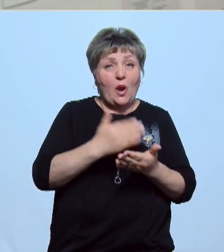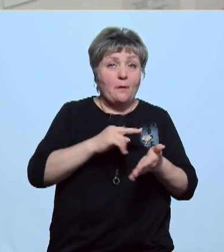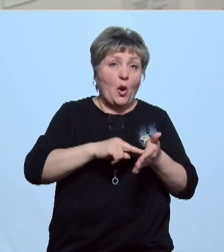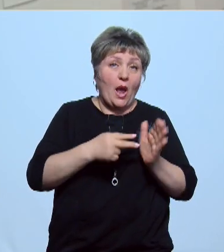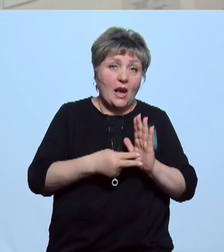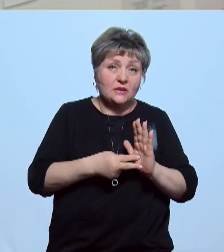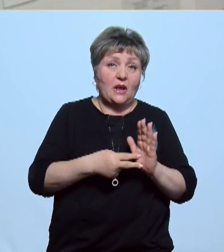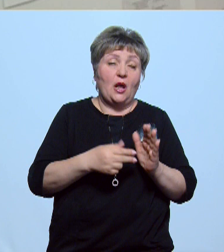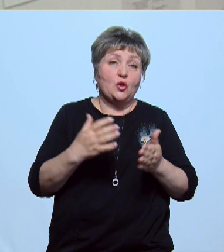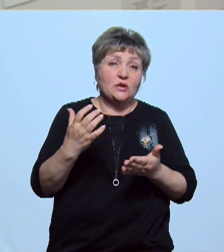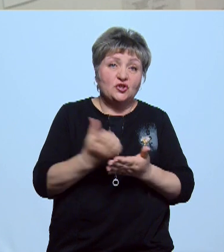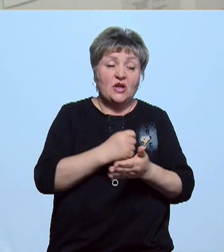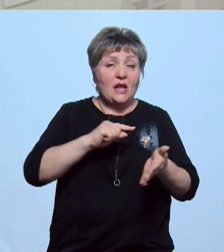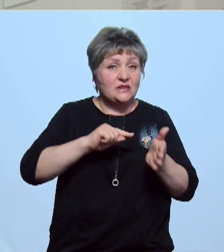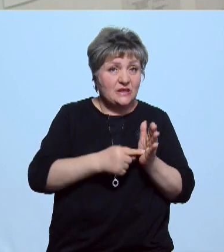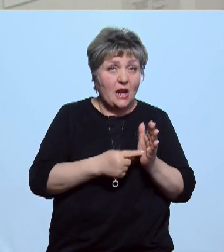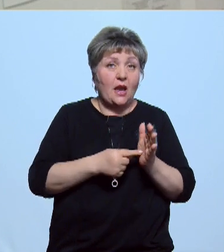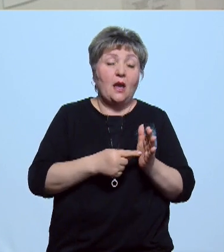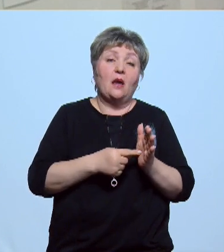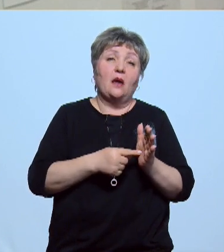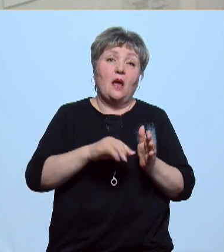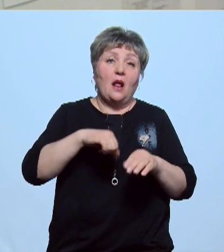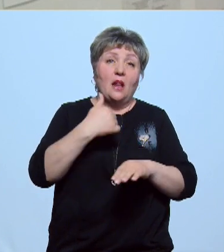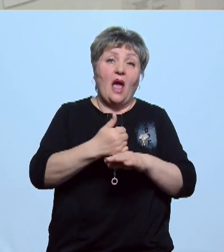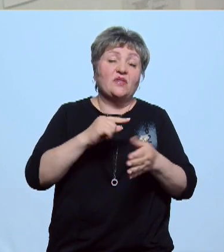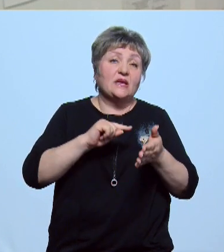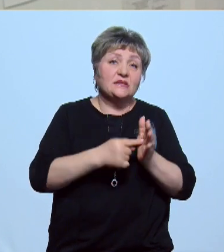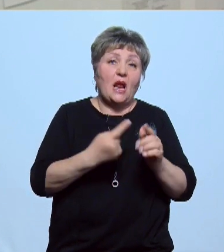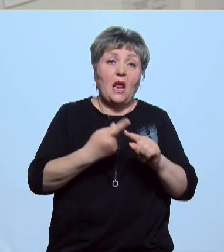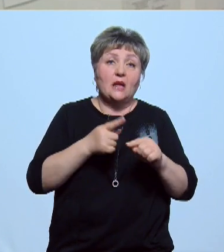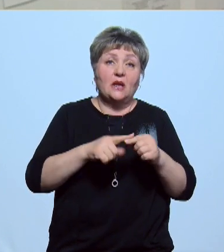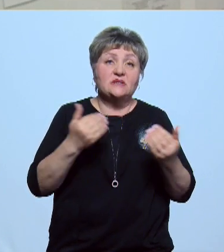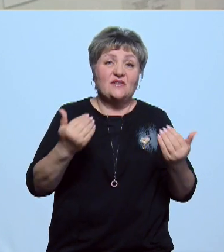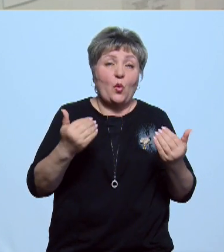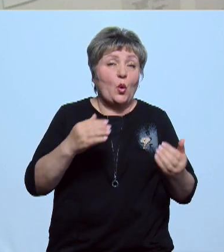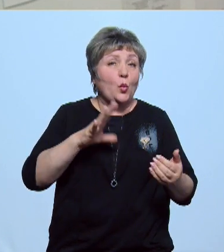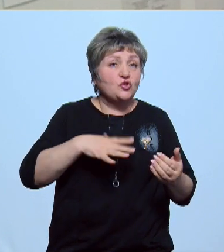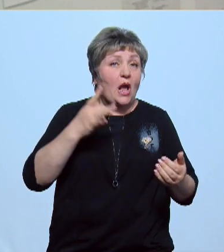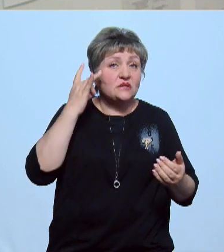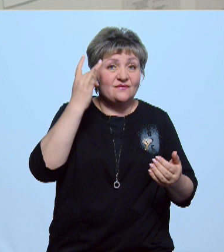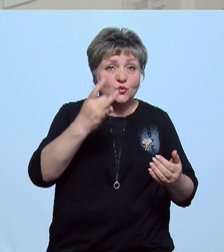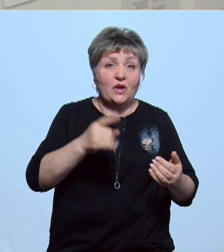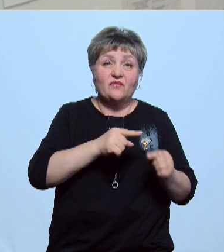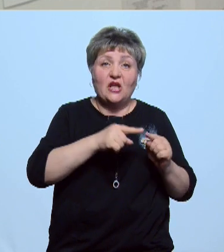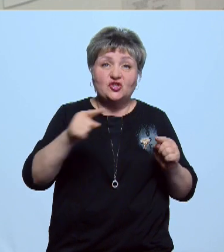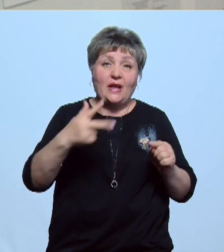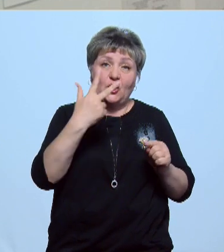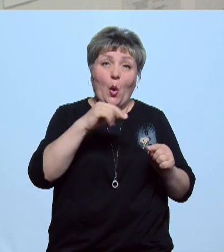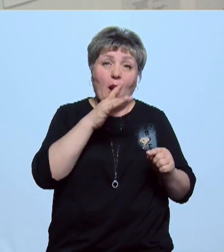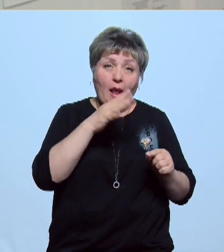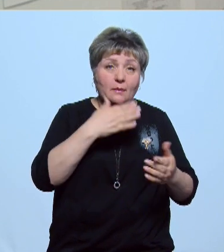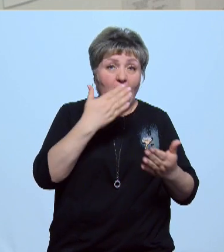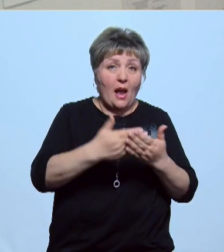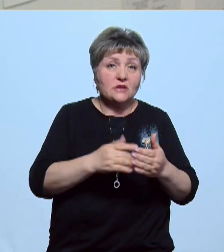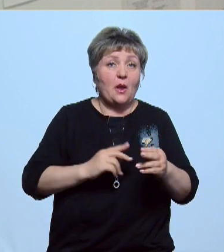проекта показали достижение целей. Да, главная цель, сегодня уже озвучивали, это в течение 3 лет